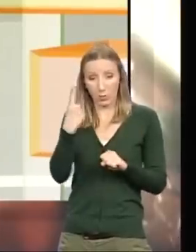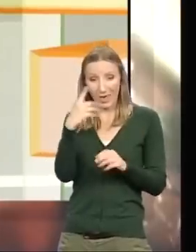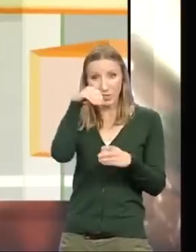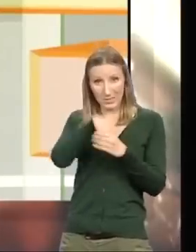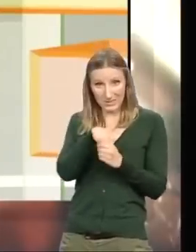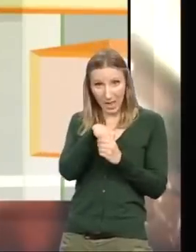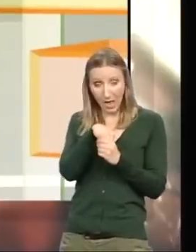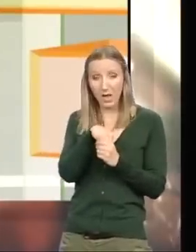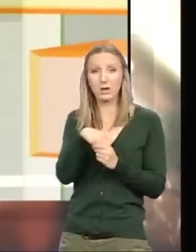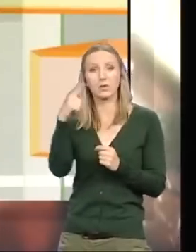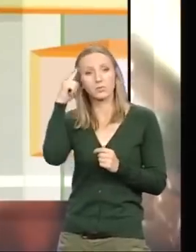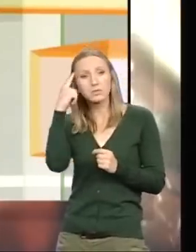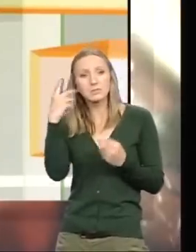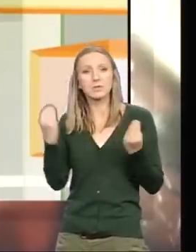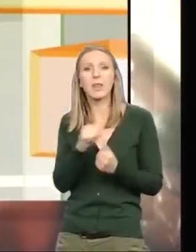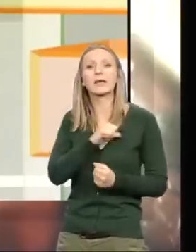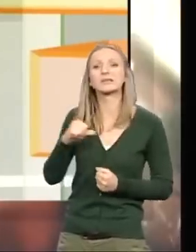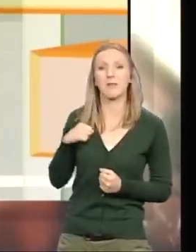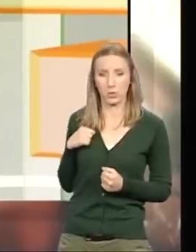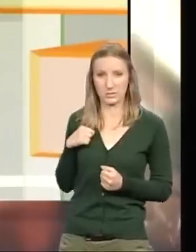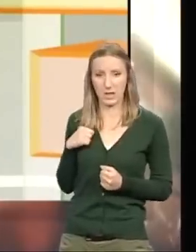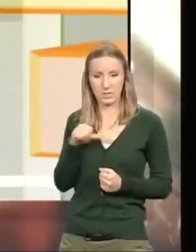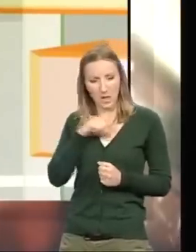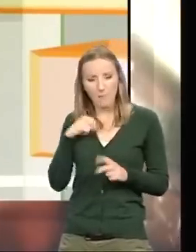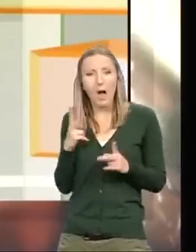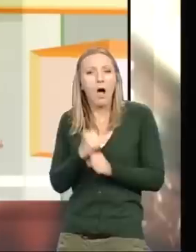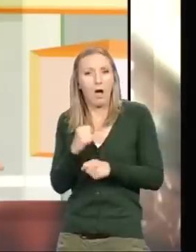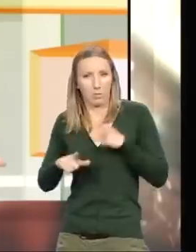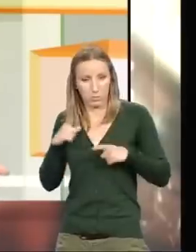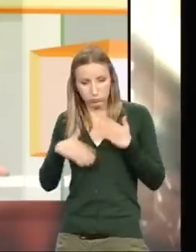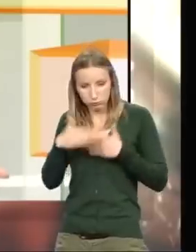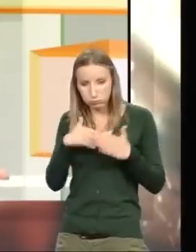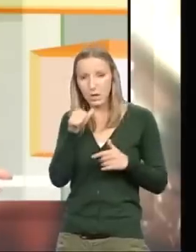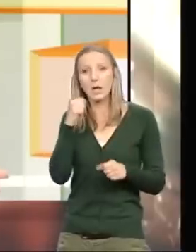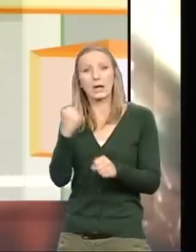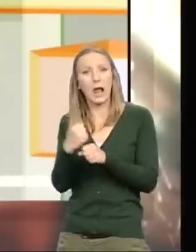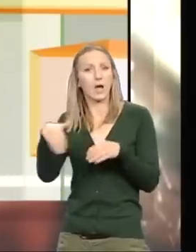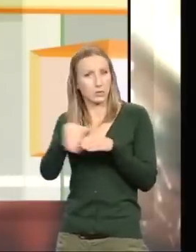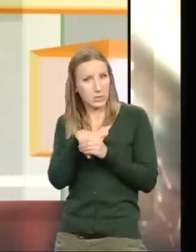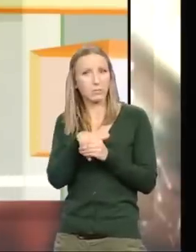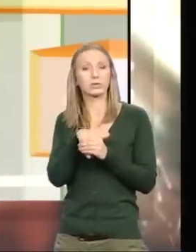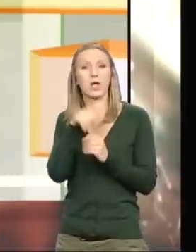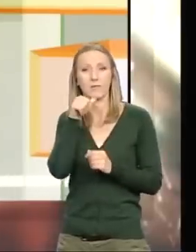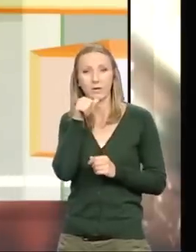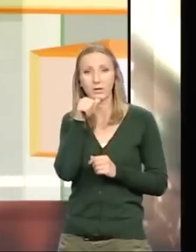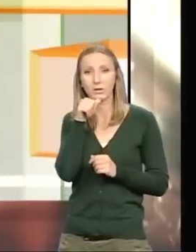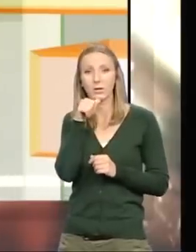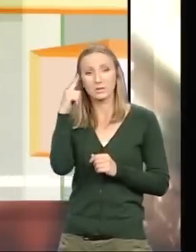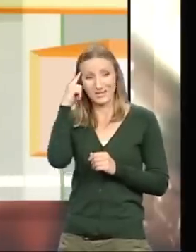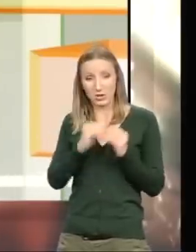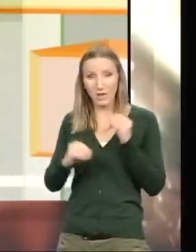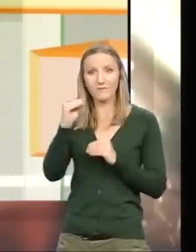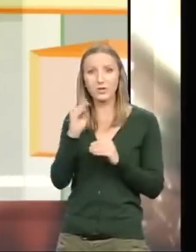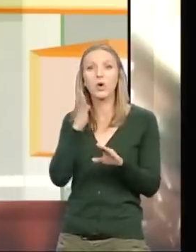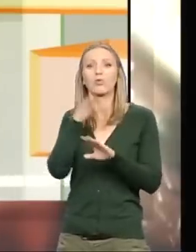zajednici u smislu i neke samostalnosti, funkcionalnosti, pa i radnog angažovanja i zapošljavanja pogotovo, znači da je veće i